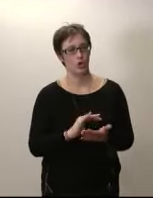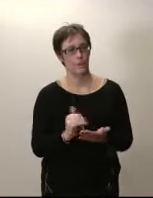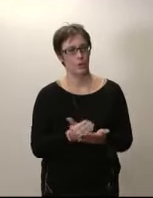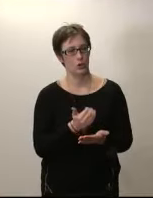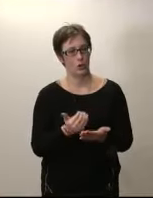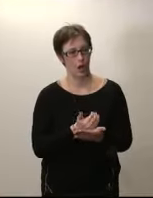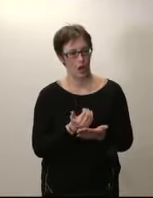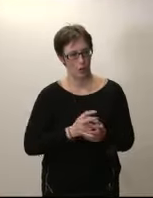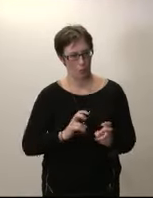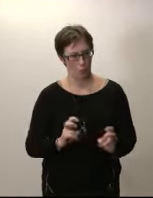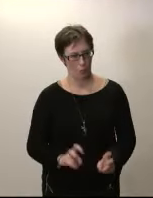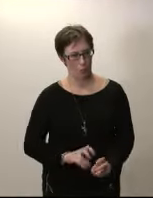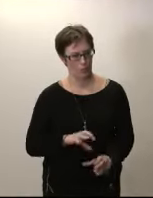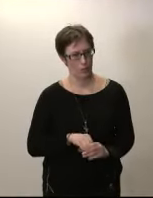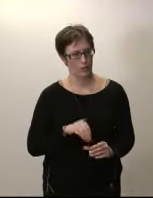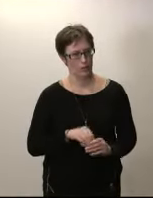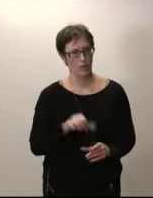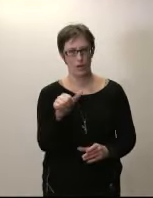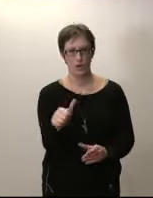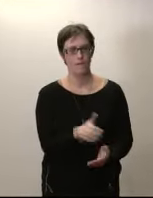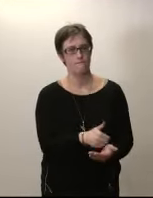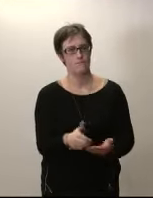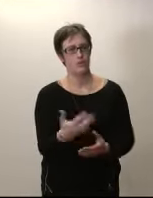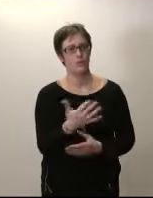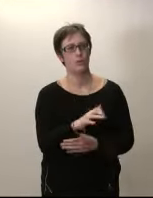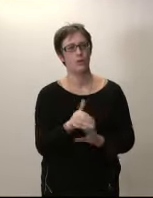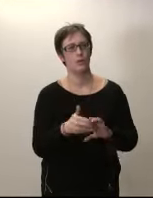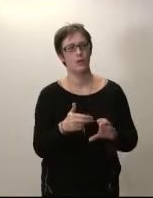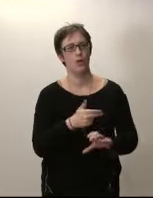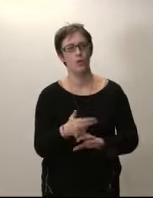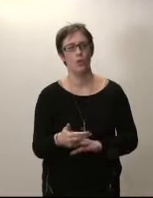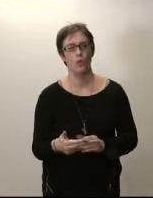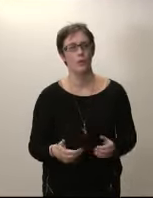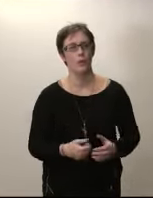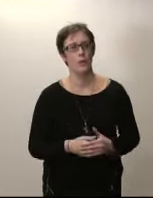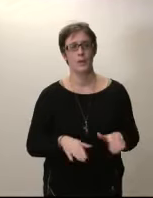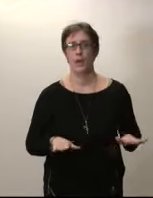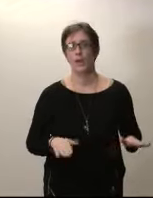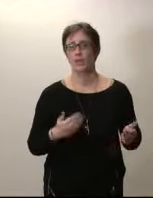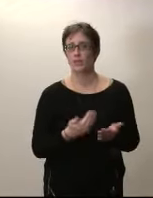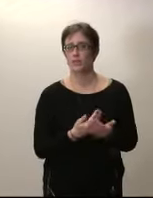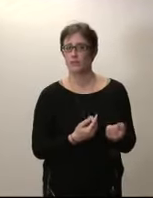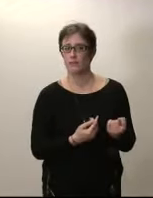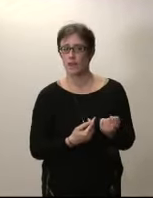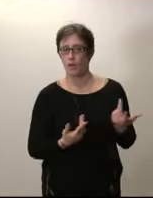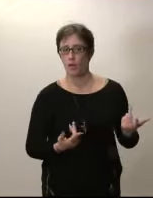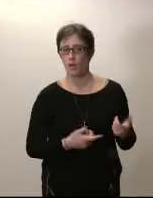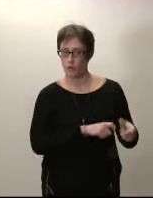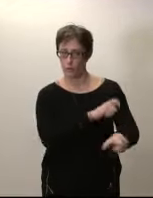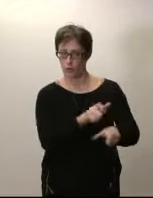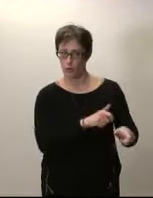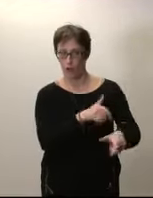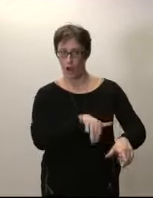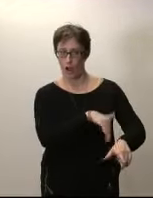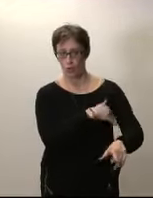importantes, 1 500 000 €, mais qui correspondent pour la plus grande part au transfert du personnel